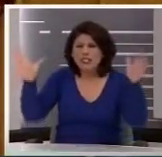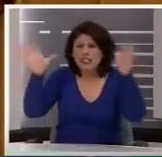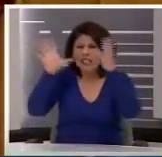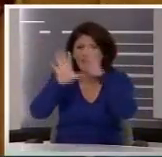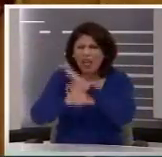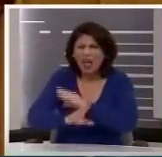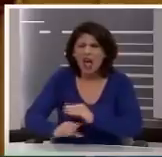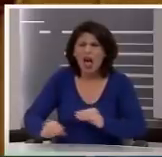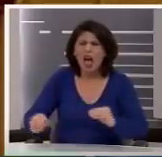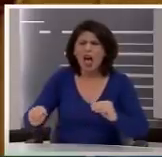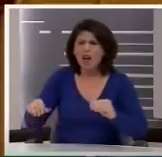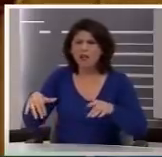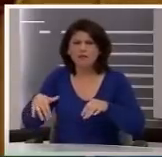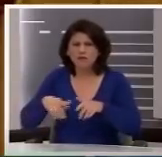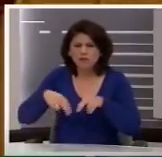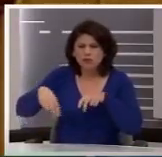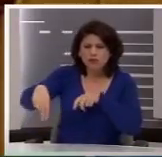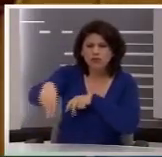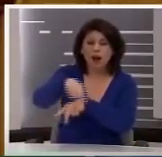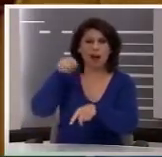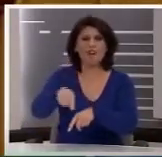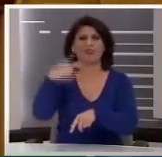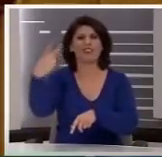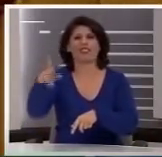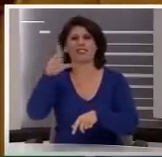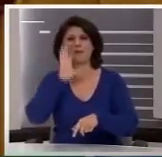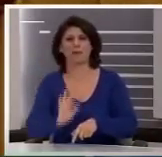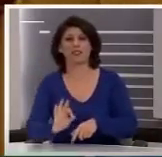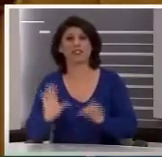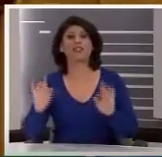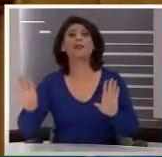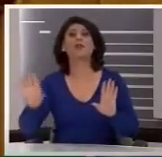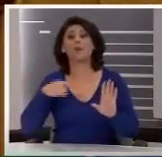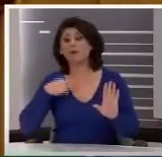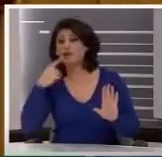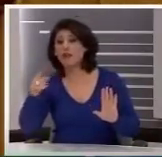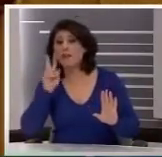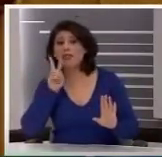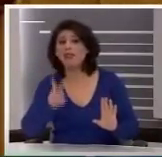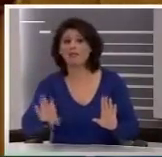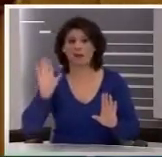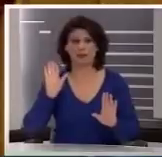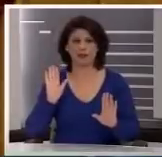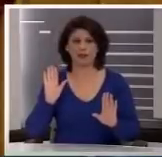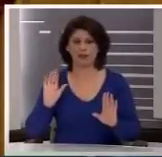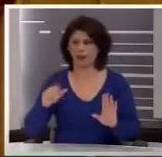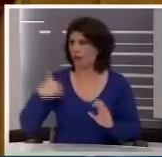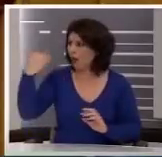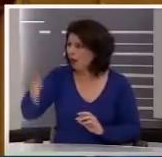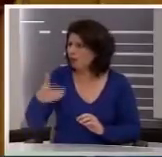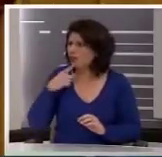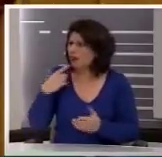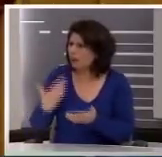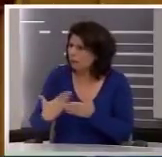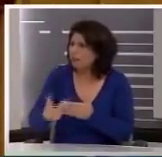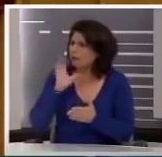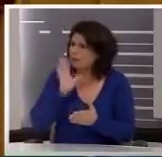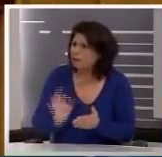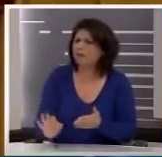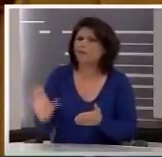Δηλαδή η εικονική πραγματικότητα. Αυτή είναι η δική σας πραγματικότητα. Τίποτα αυτά που σας λέμε δεν βλέπετε. Και εξακολουθείτε να έχετε το ίδιο αφήγημα, την ίδια επιχειρηματολογία